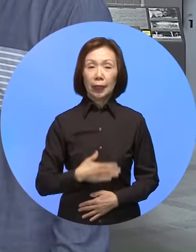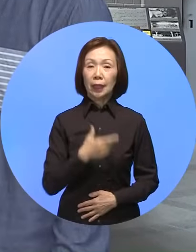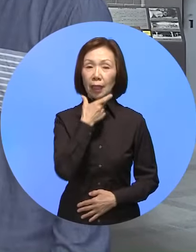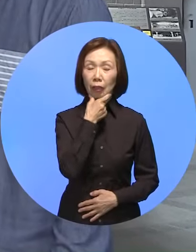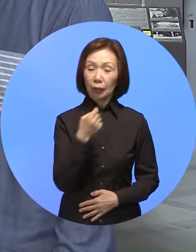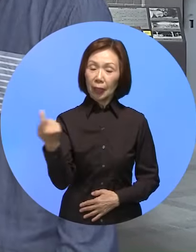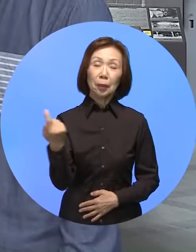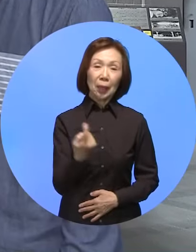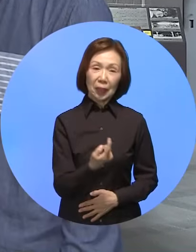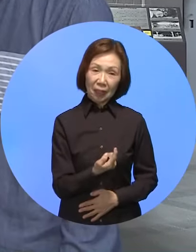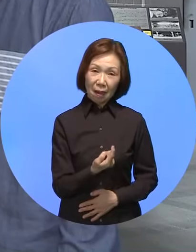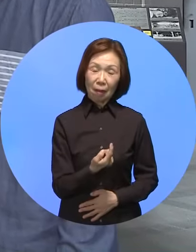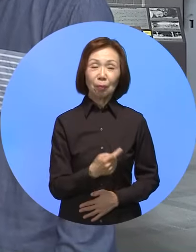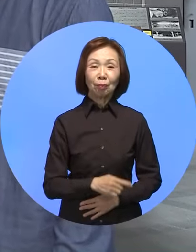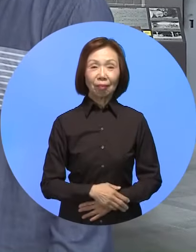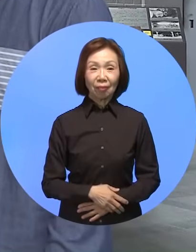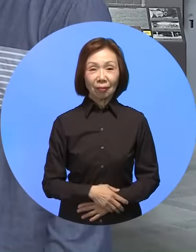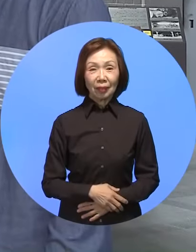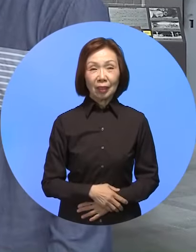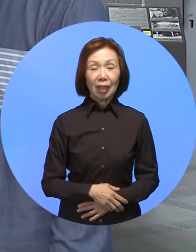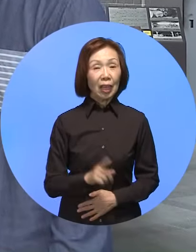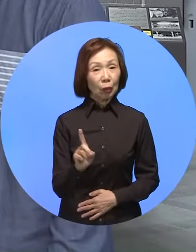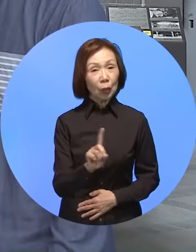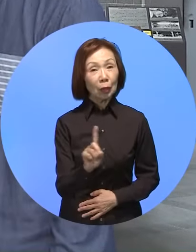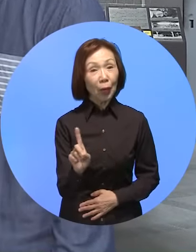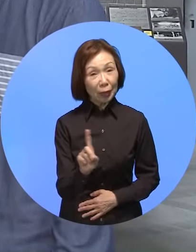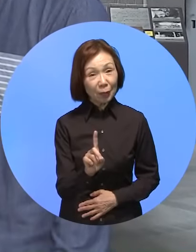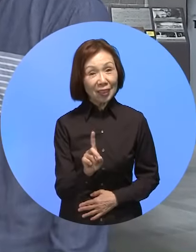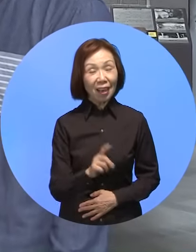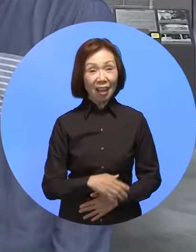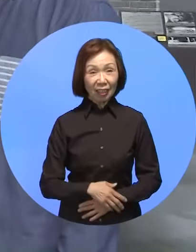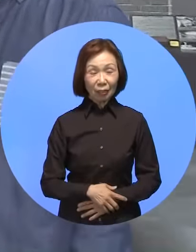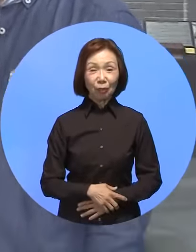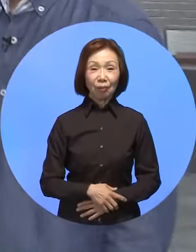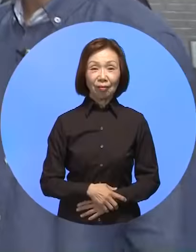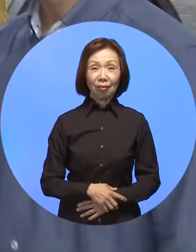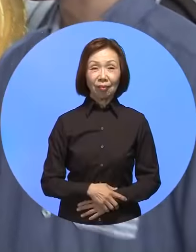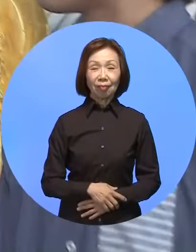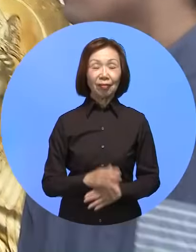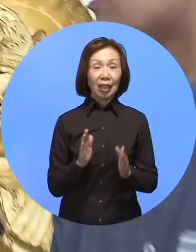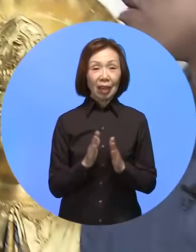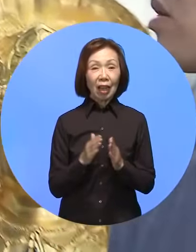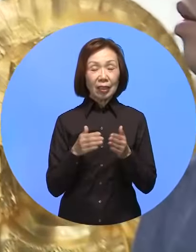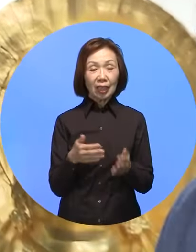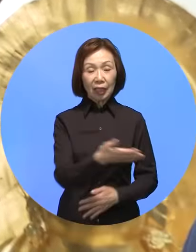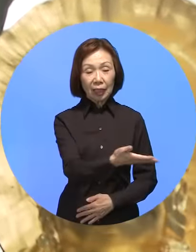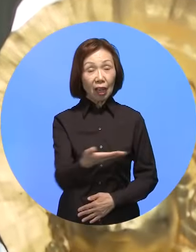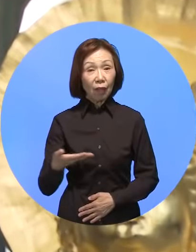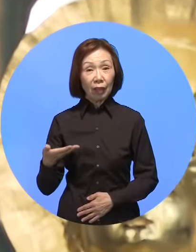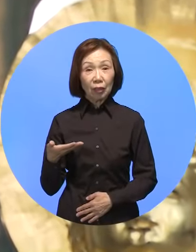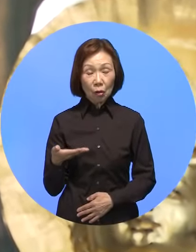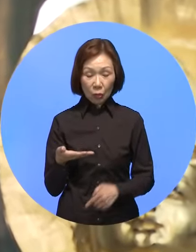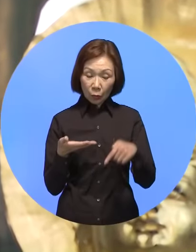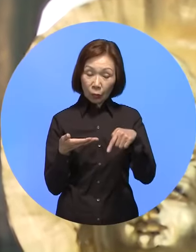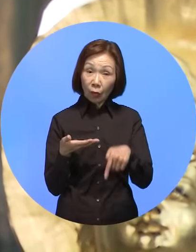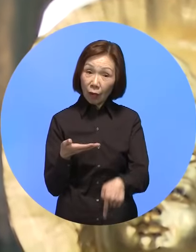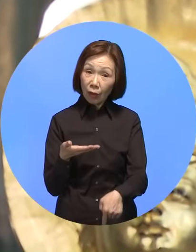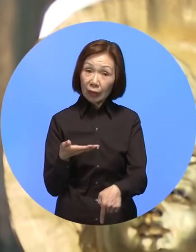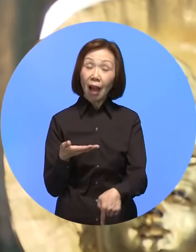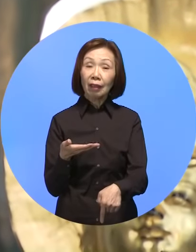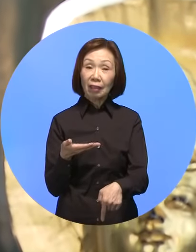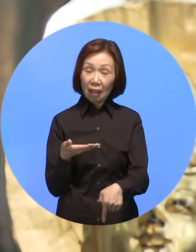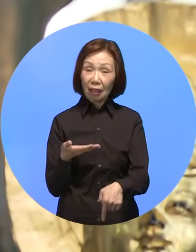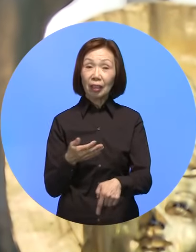g たくてやってきたんですけれども一体どのようなミステリーがあるんだか牡丹純米正規は神崎川かつての川底に